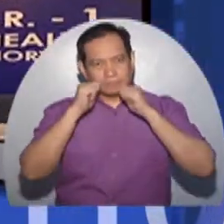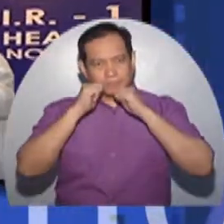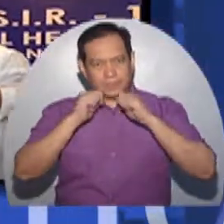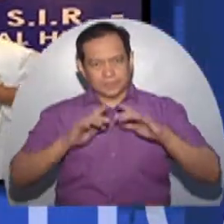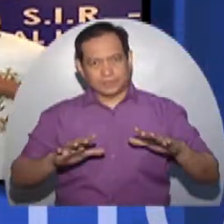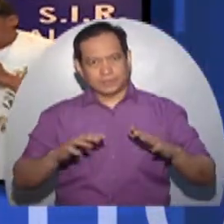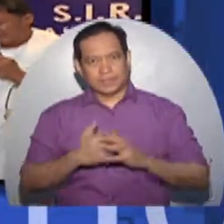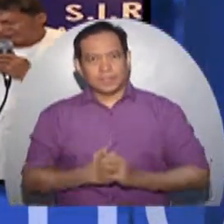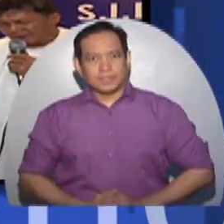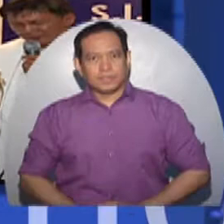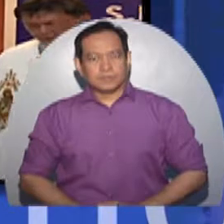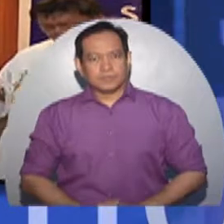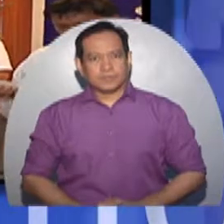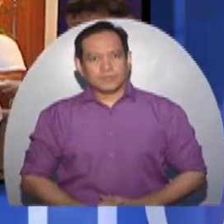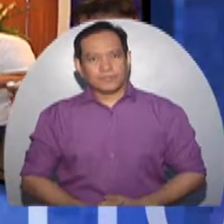blessing,